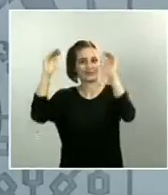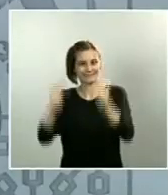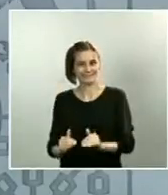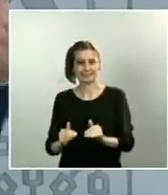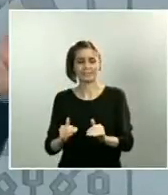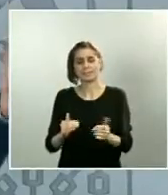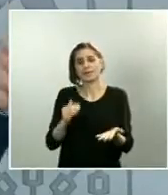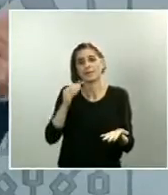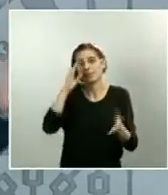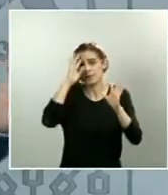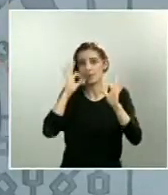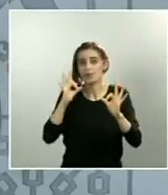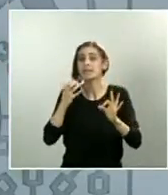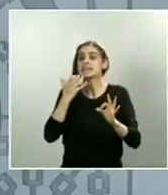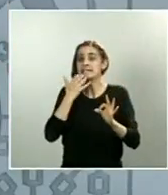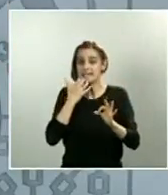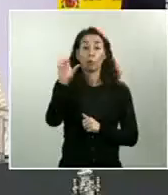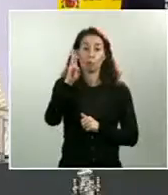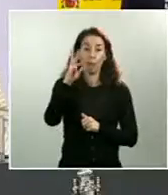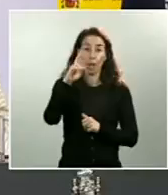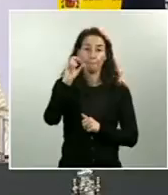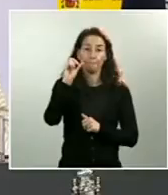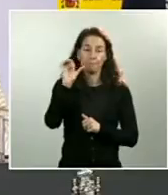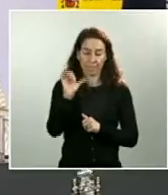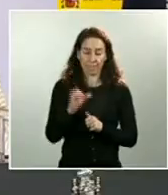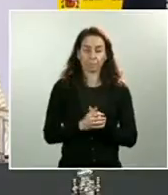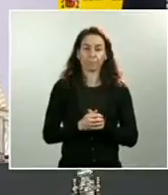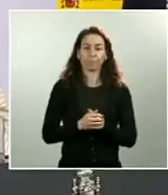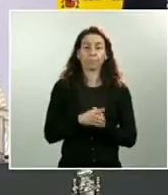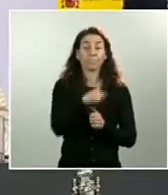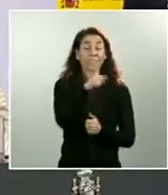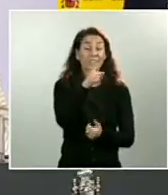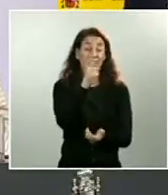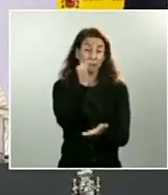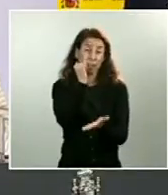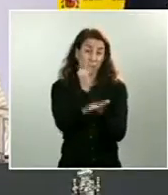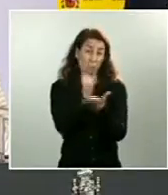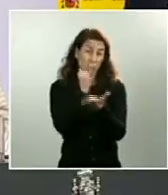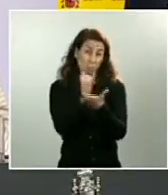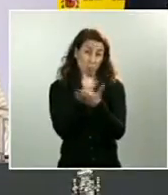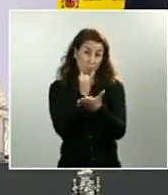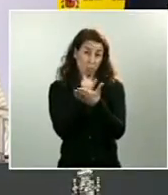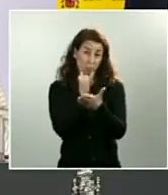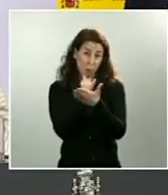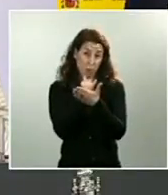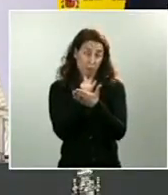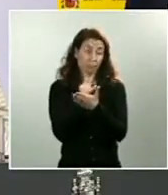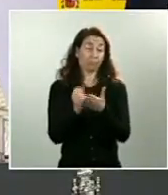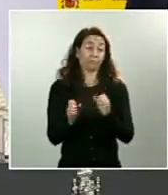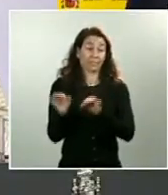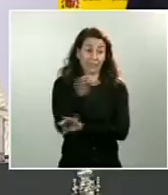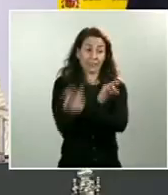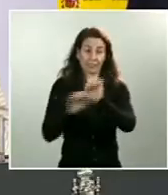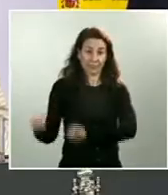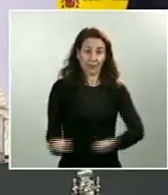una familia se va sola a pasear por una calle. Simón ha evitat donar una data concreta de desescalada. Es farà, dit, quan es